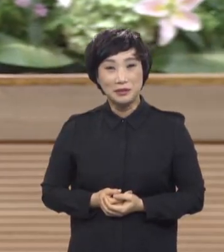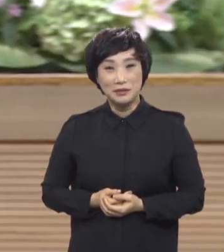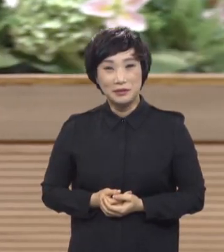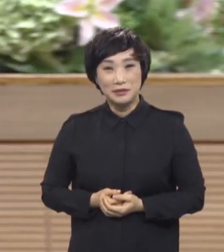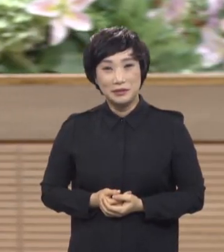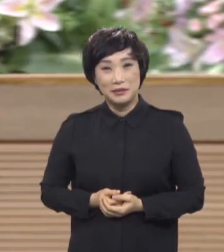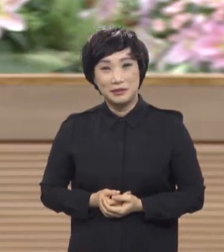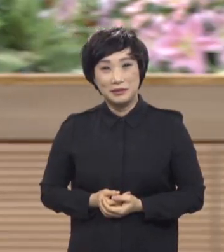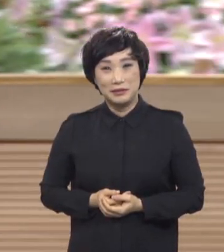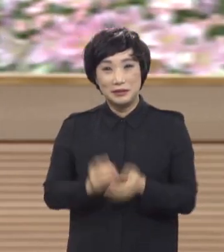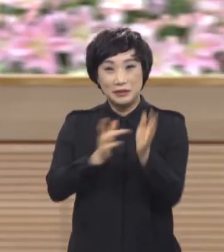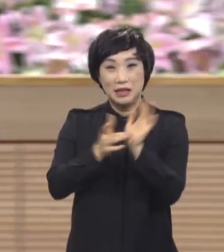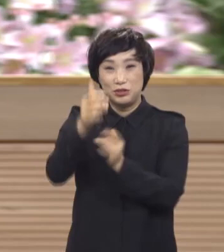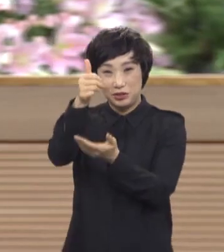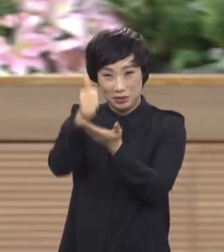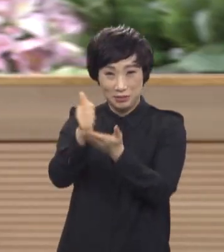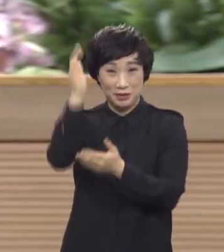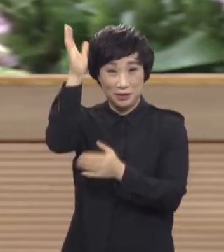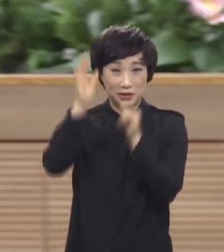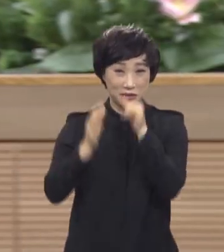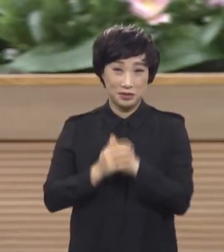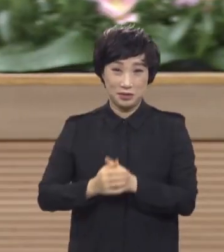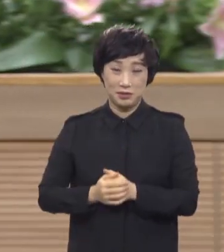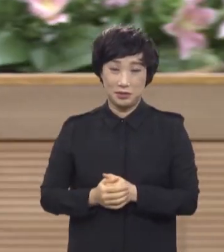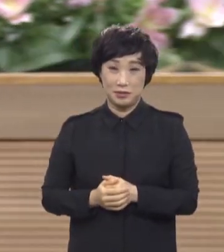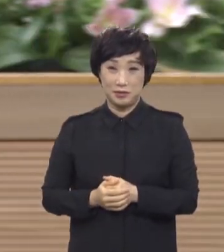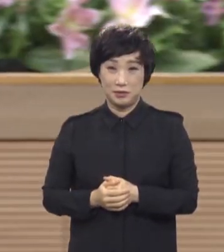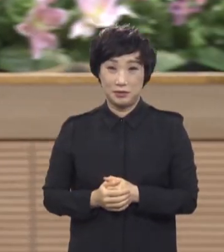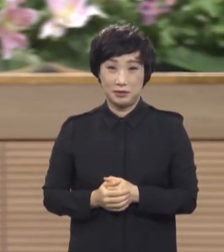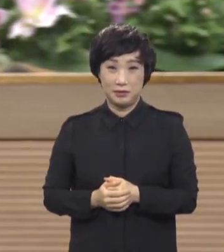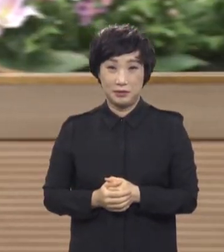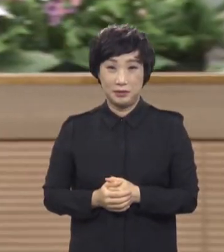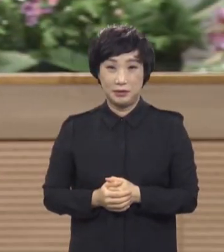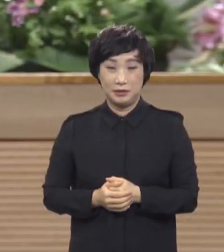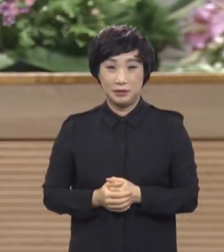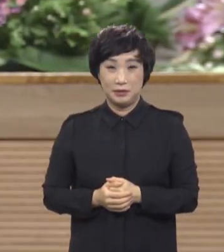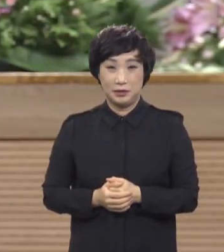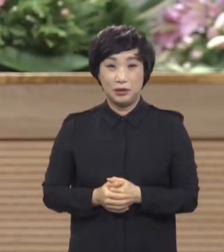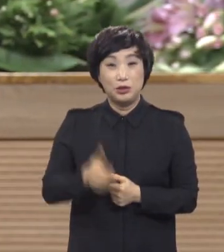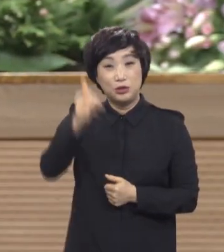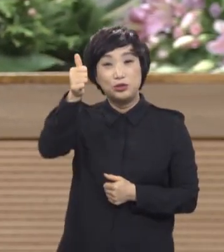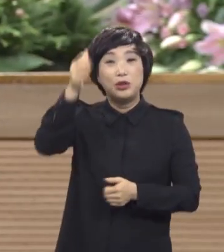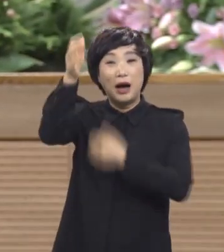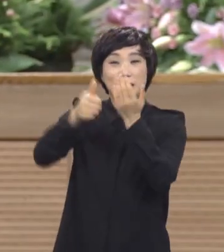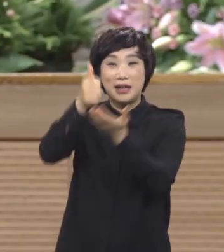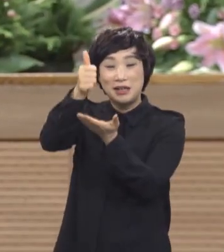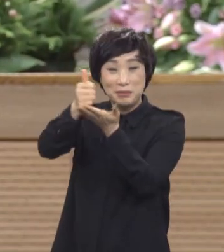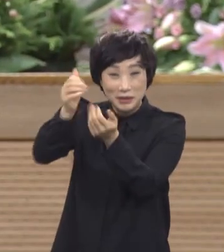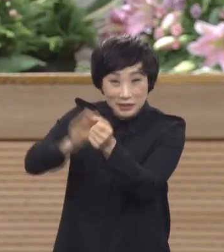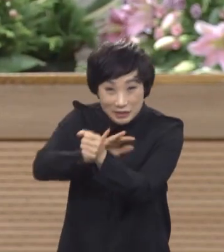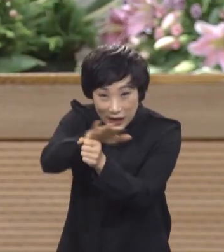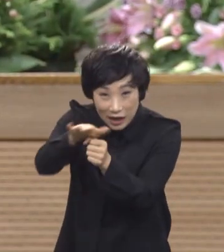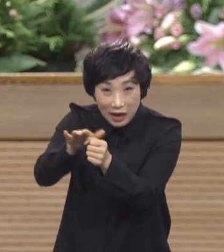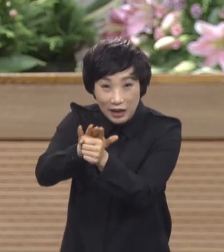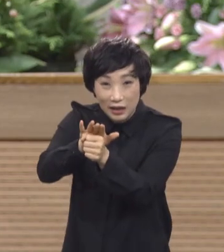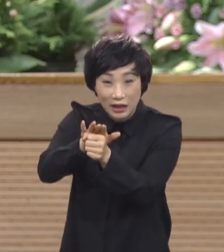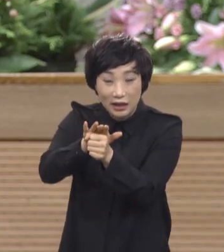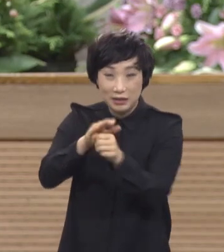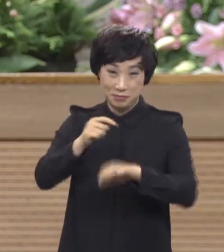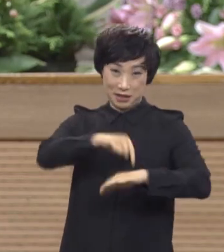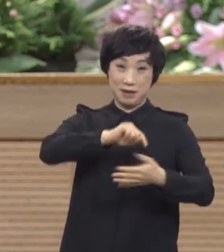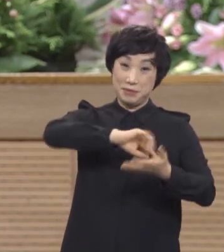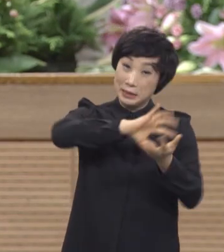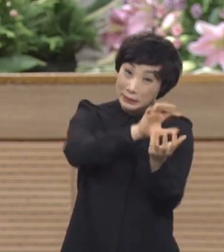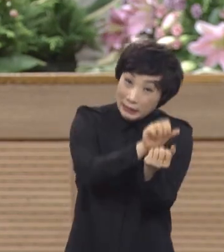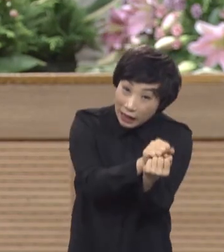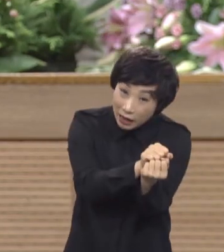예수께서 말씀하셨어요 주 너희 하나님을 사랑하되 마음을